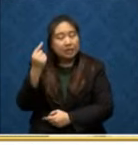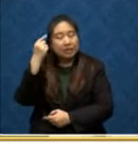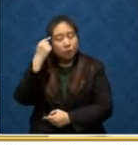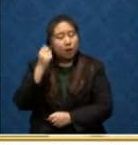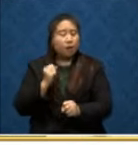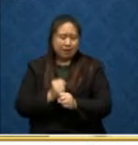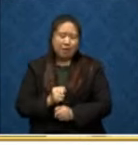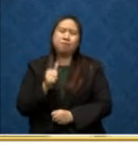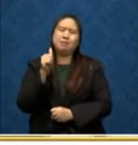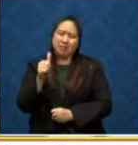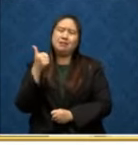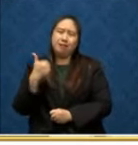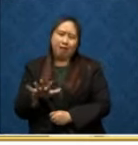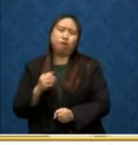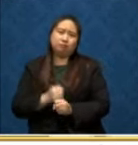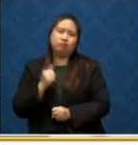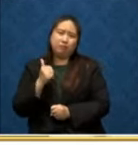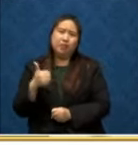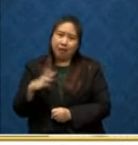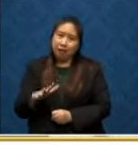ได้ทำสุดความสามารถแล้ว